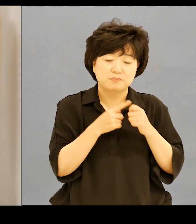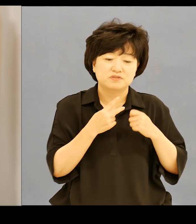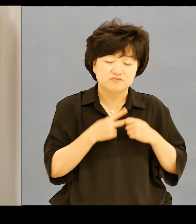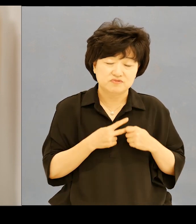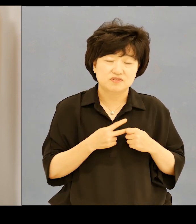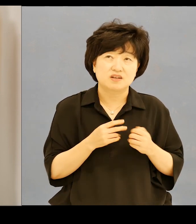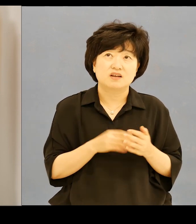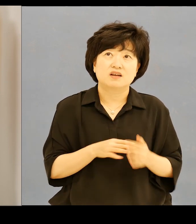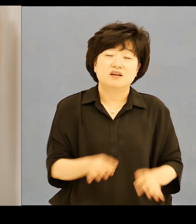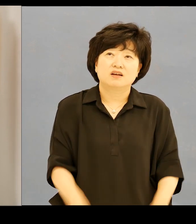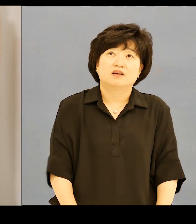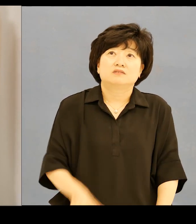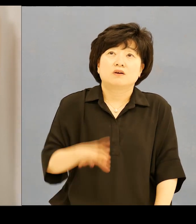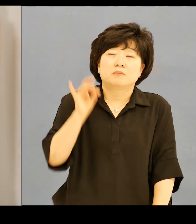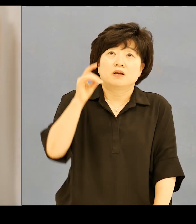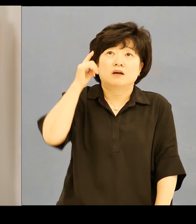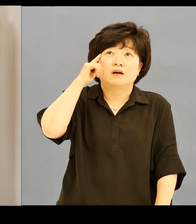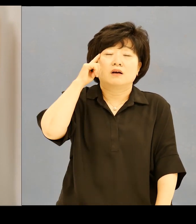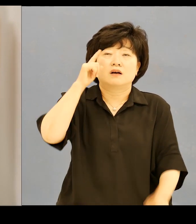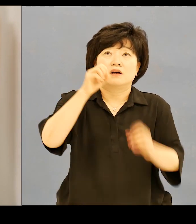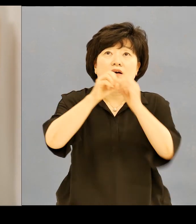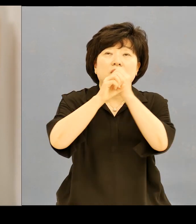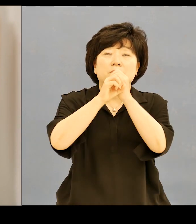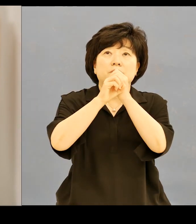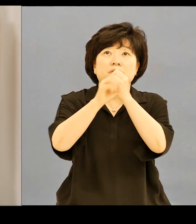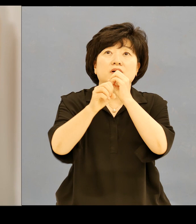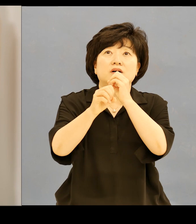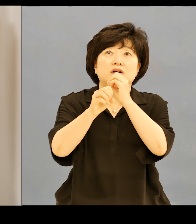뻥 맨 처음에 뻥 치다가